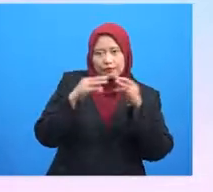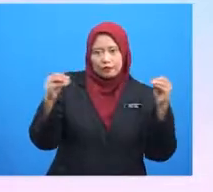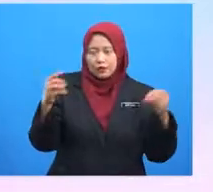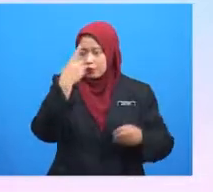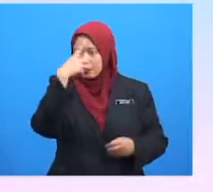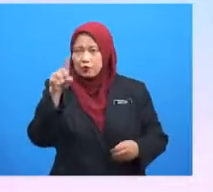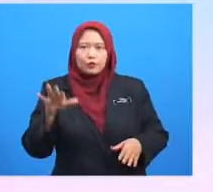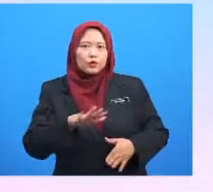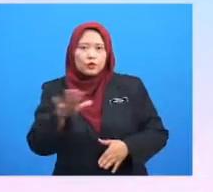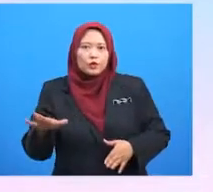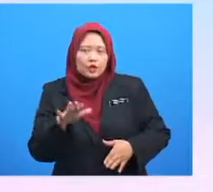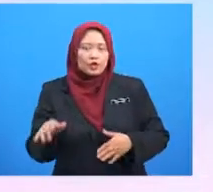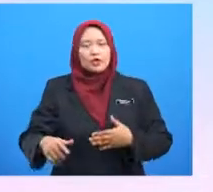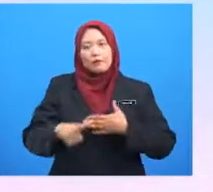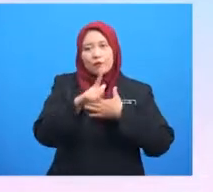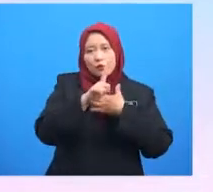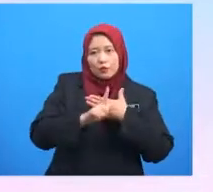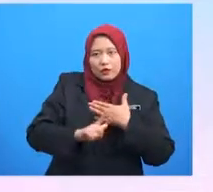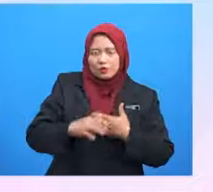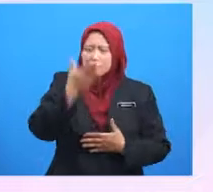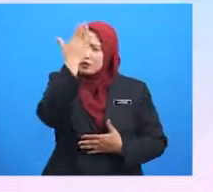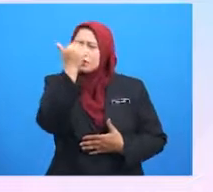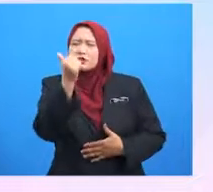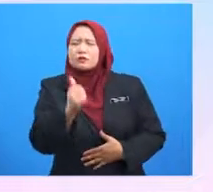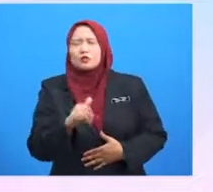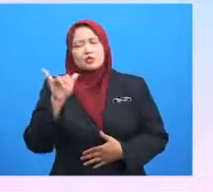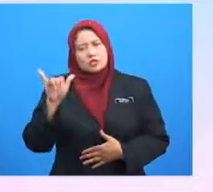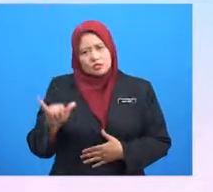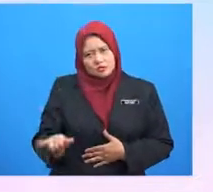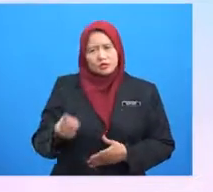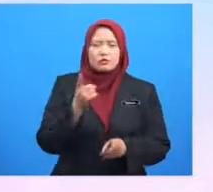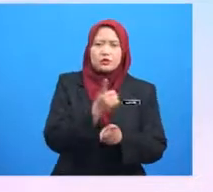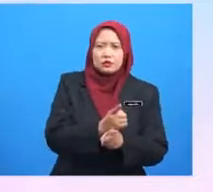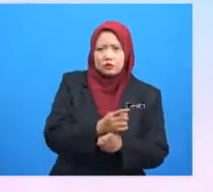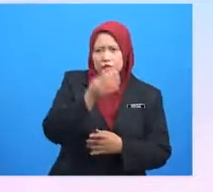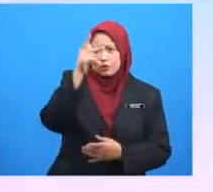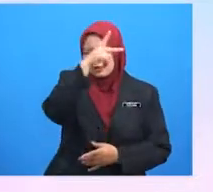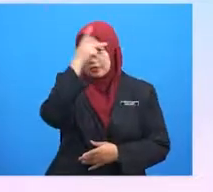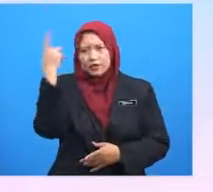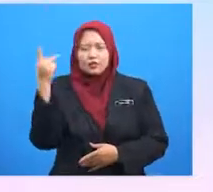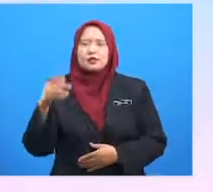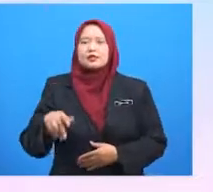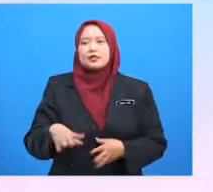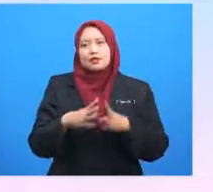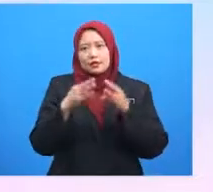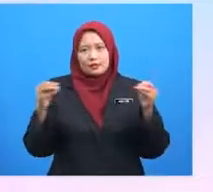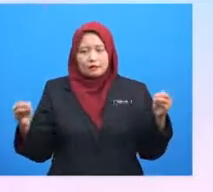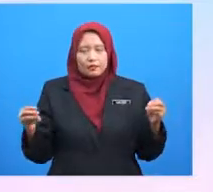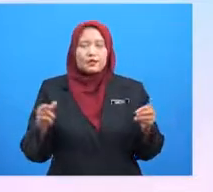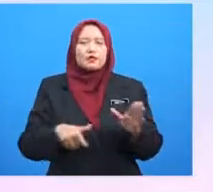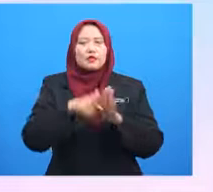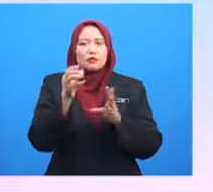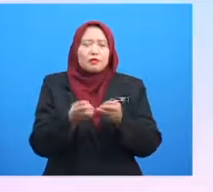mengelap luka. Kenapa ya? Ya, betul. Kerana kapas lebih banyak menyerap